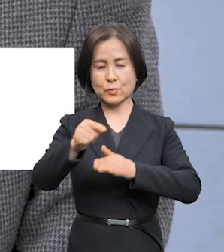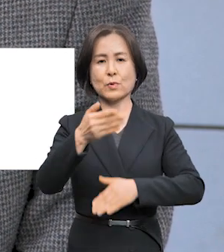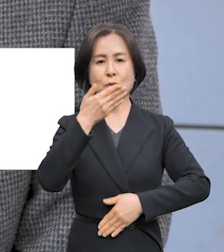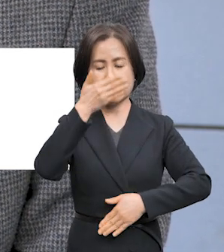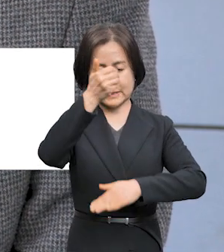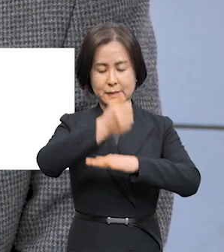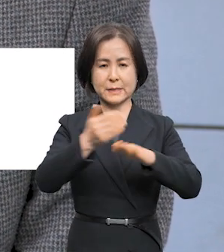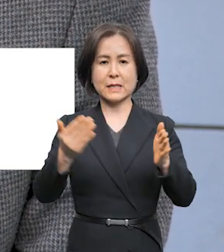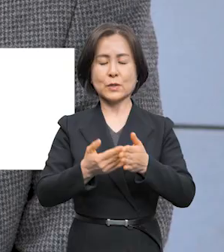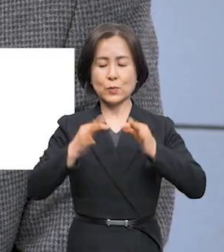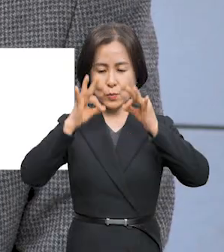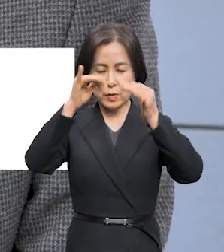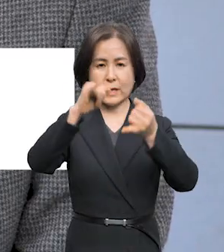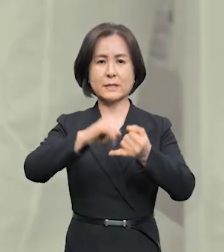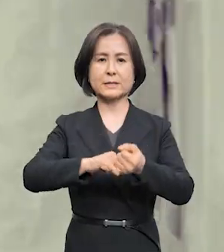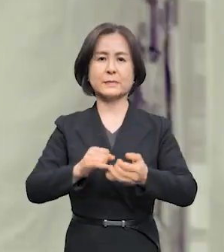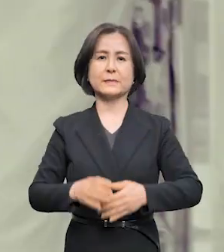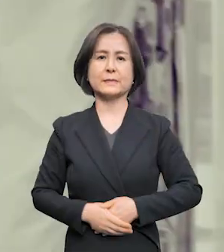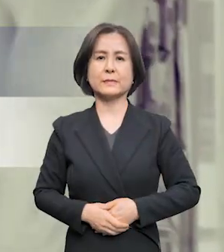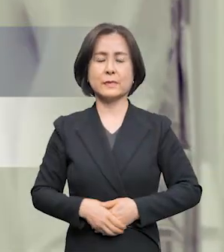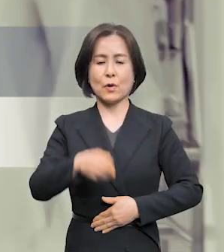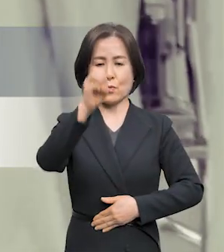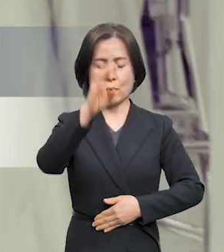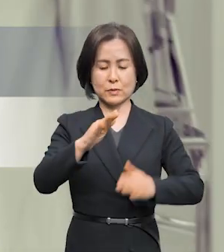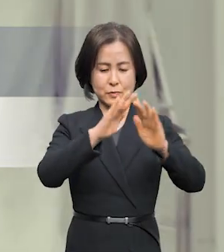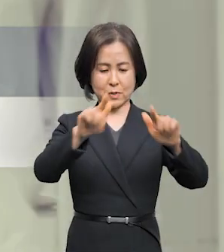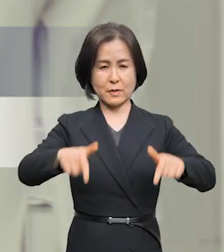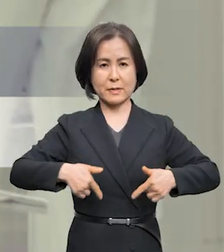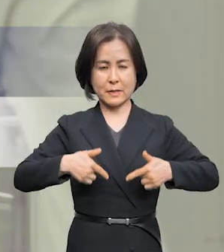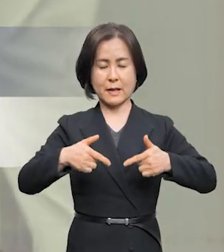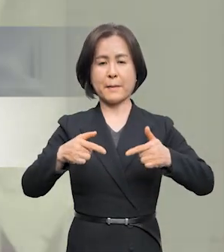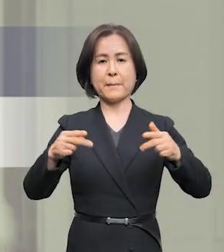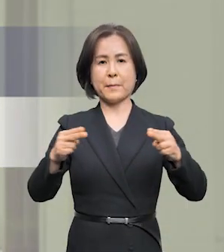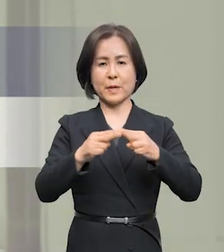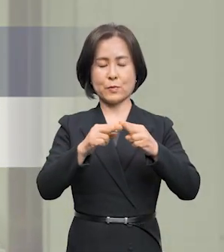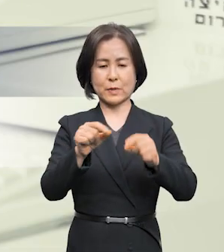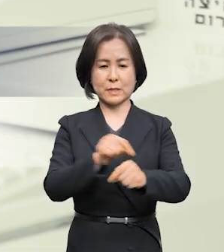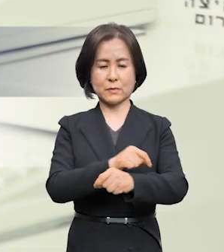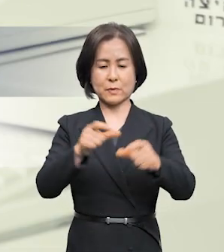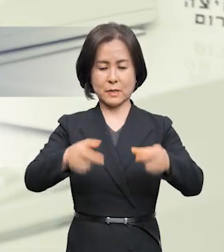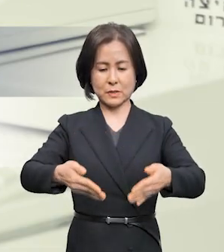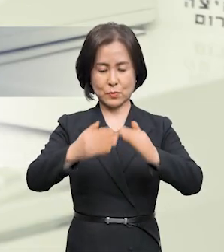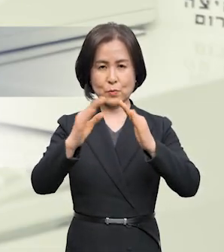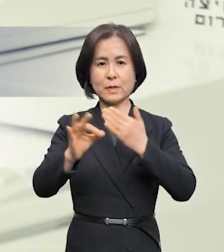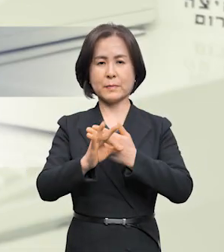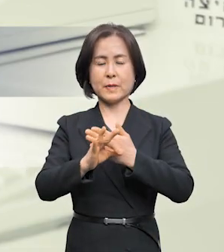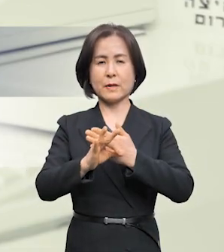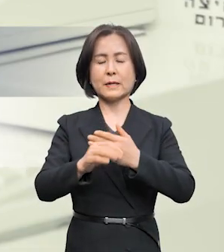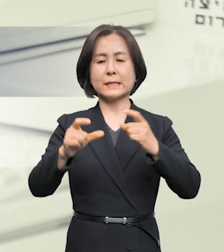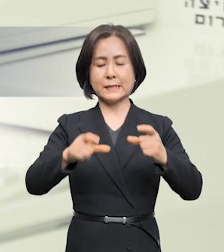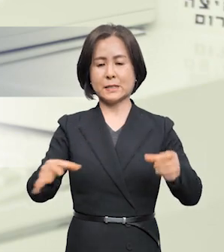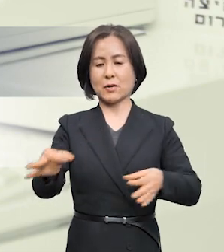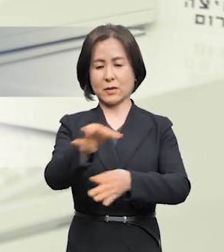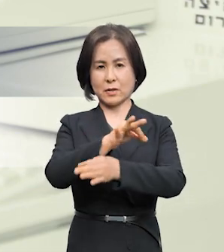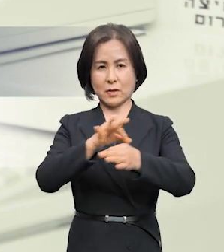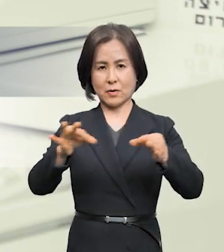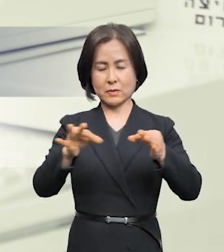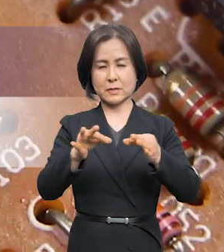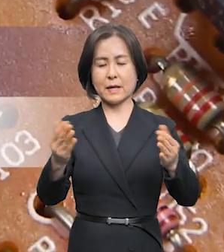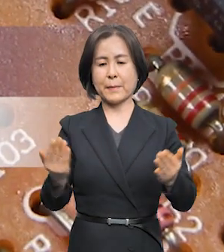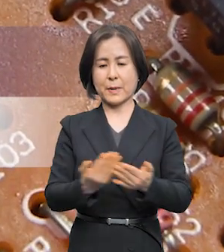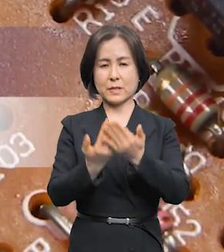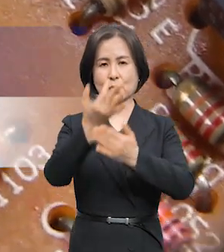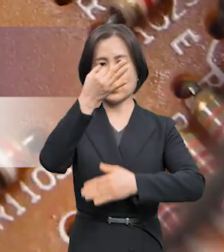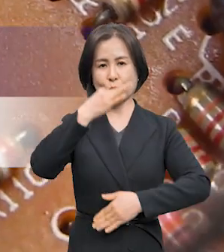있도록 끝까지 노력하겠습니다 광주 전남 반도체 특 조성되면 지역 전반의 경제적 파급 효과를